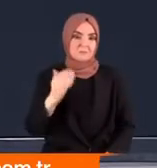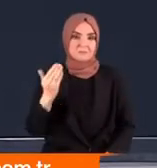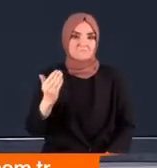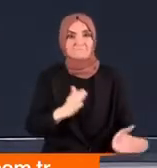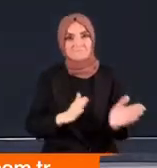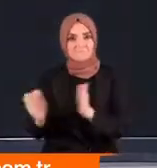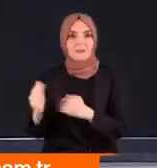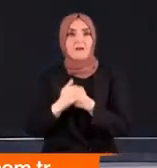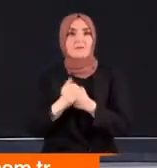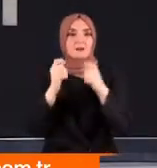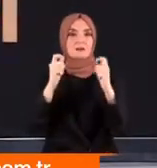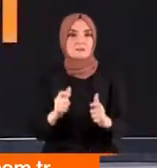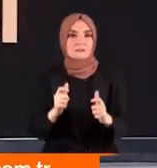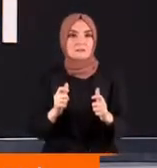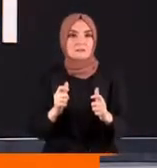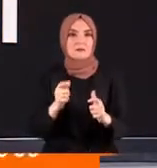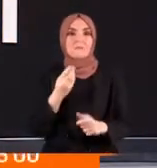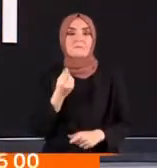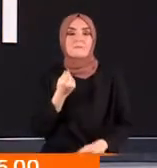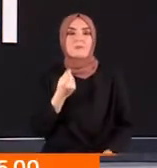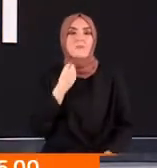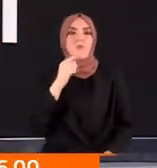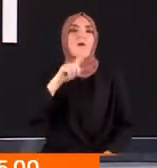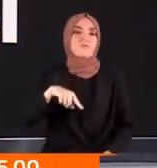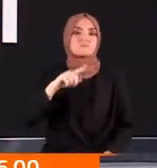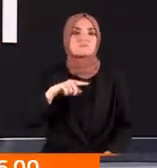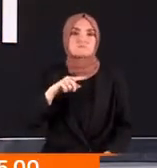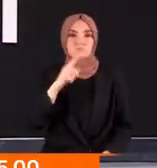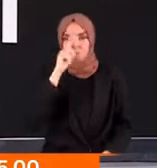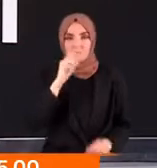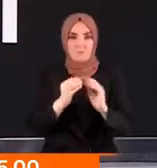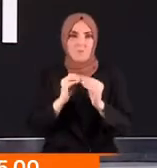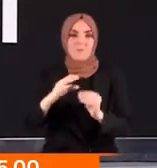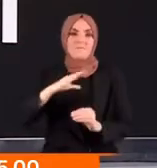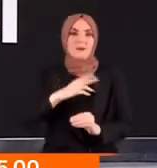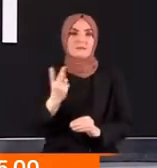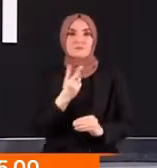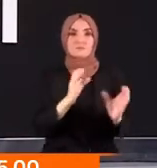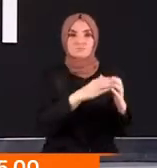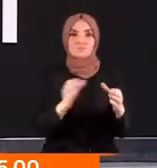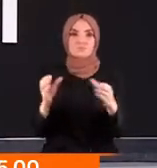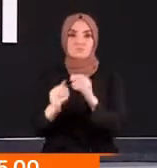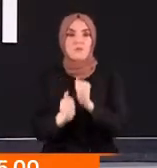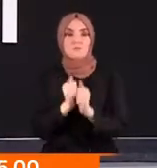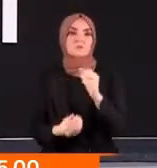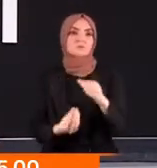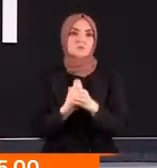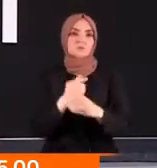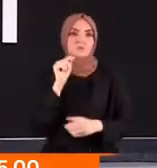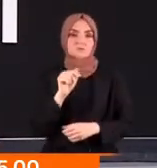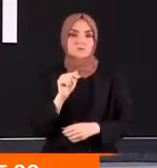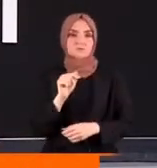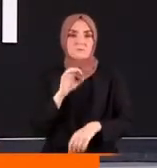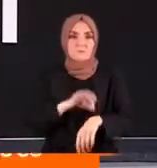Antalya'da aralarında alacak verecek anlaşmazlığı olan iki grup arasında dün gece kavga çıktı ve o kavgada bir anda silahlar